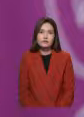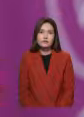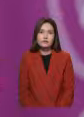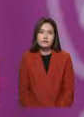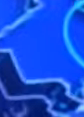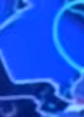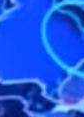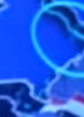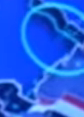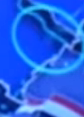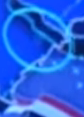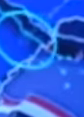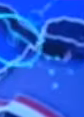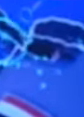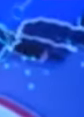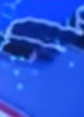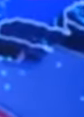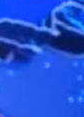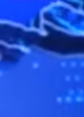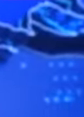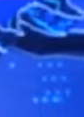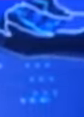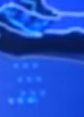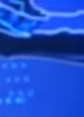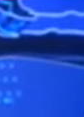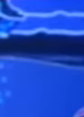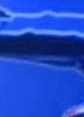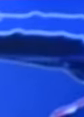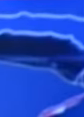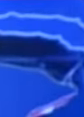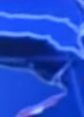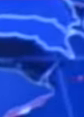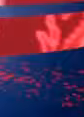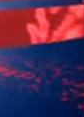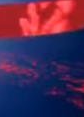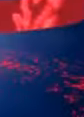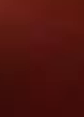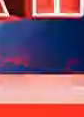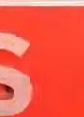Астана Таймс әрмен қарай орыс тілінде жалғасады. Аман сау болыңыздар.